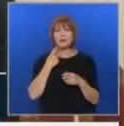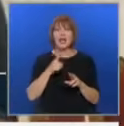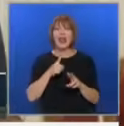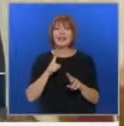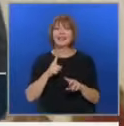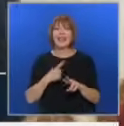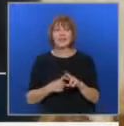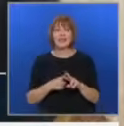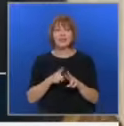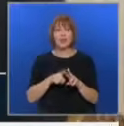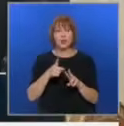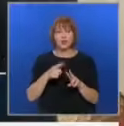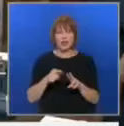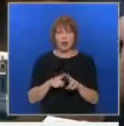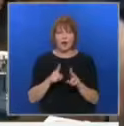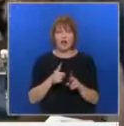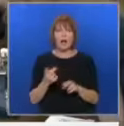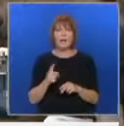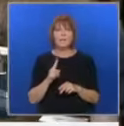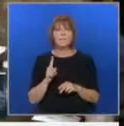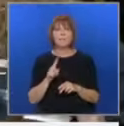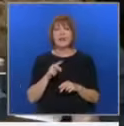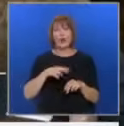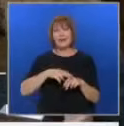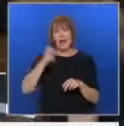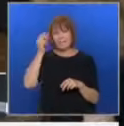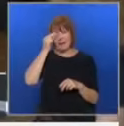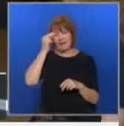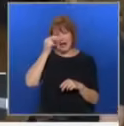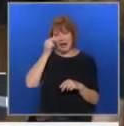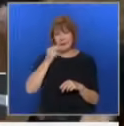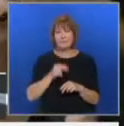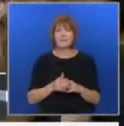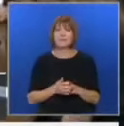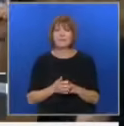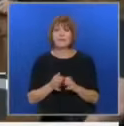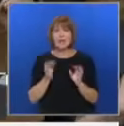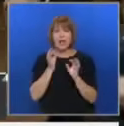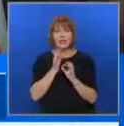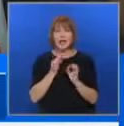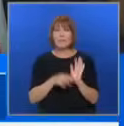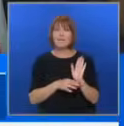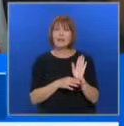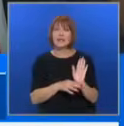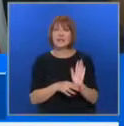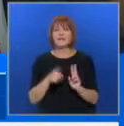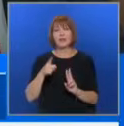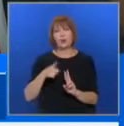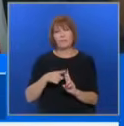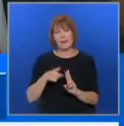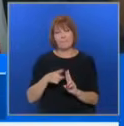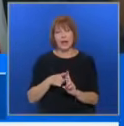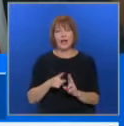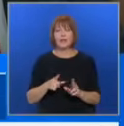Йорданова и Людмила Илиева. Първите двама са от Да България, а Илиева от ДСБ. Няма представител от ПП.